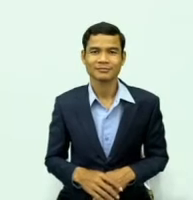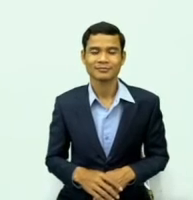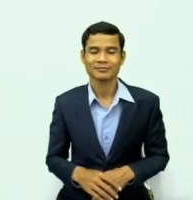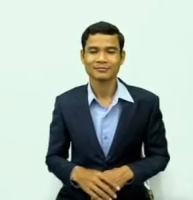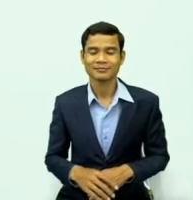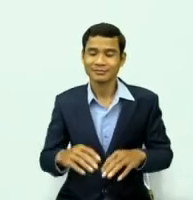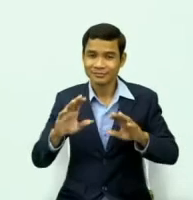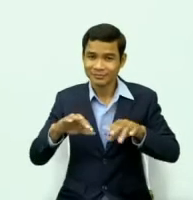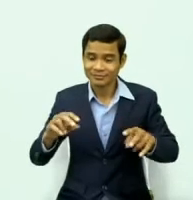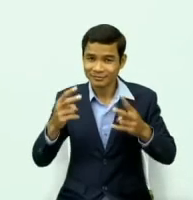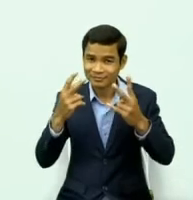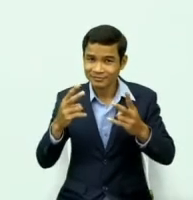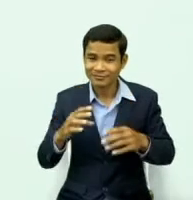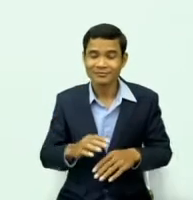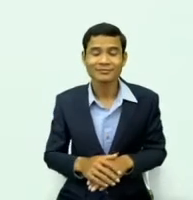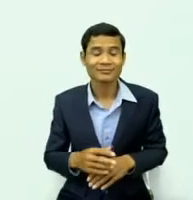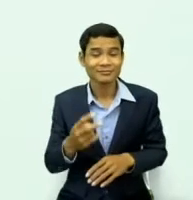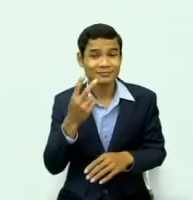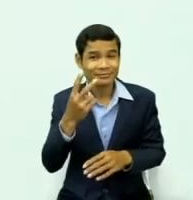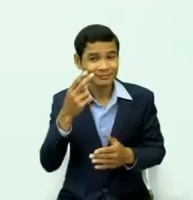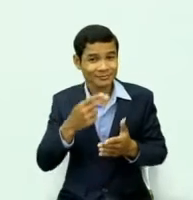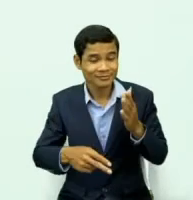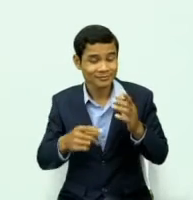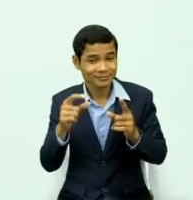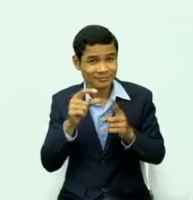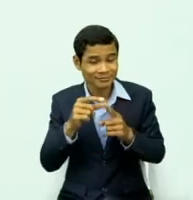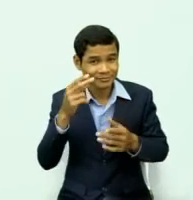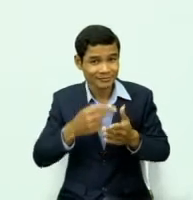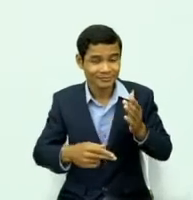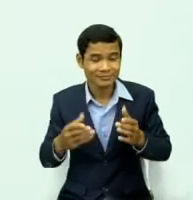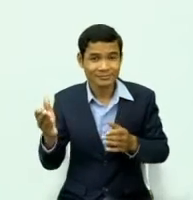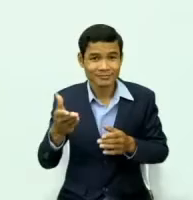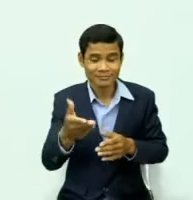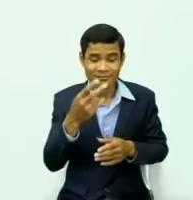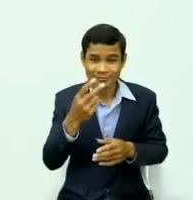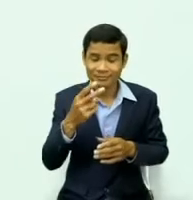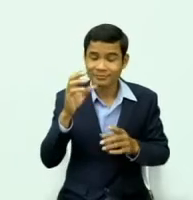chà con mơ con khơi bị ở vài khác nên không là bà rồi bà dưỡng con